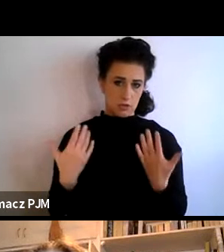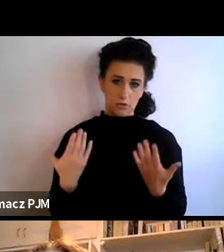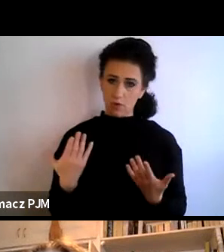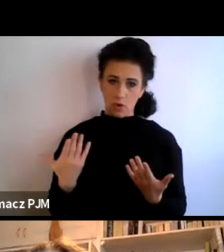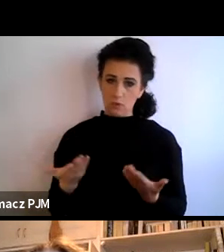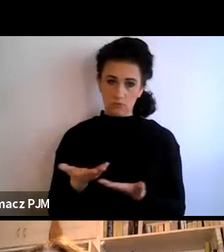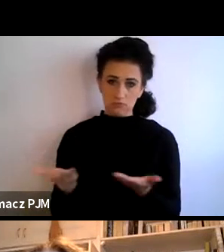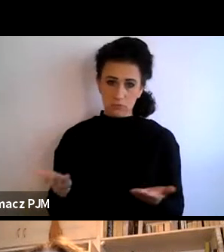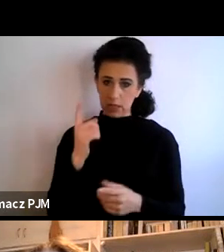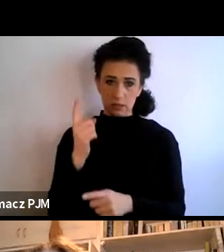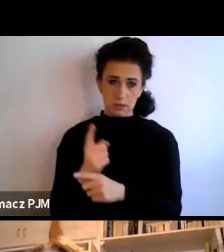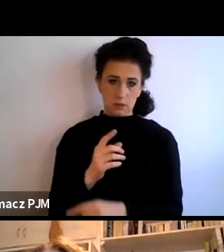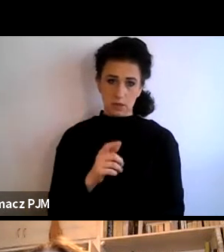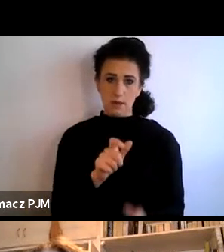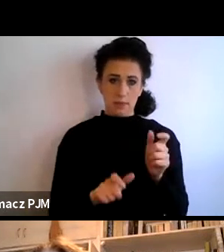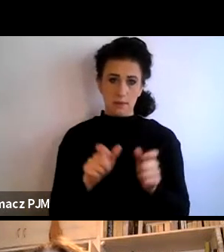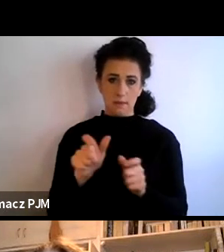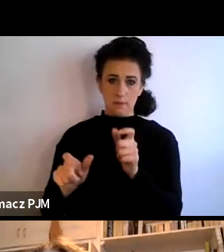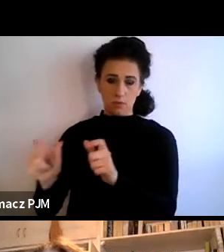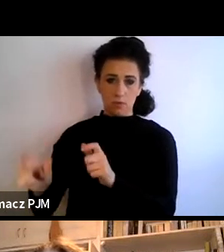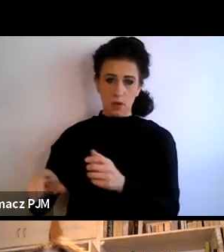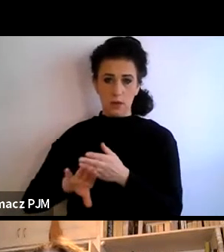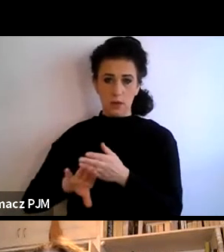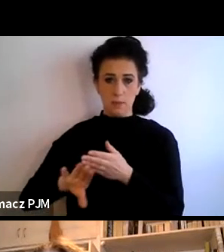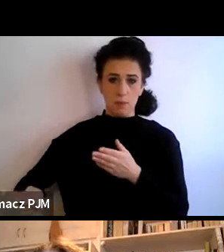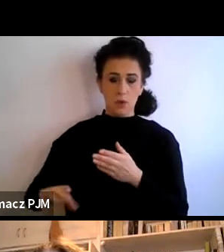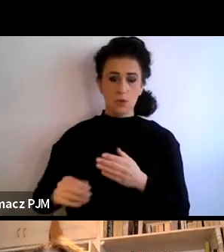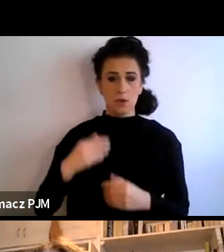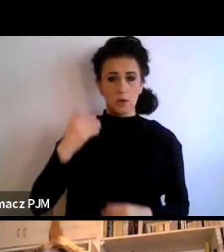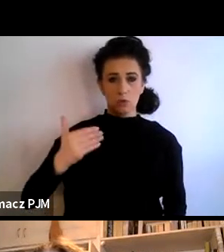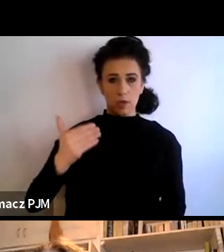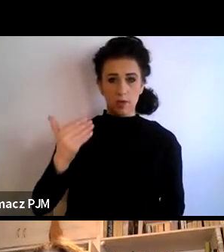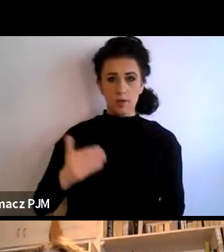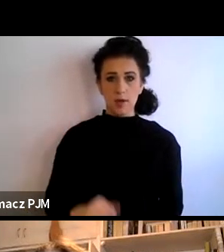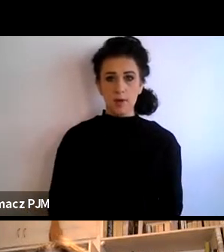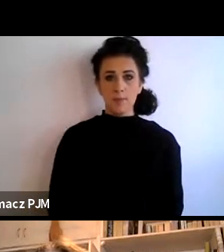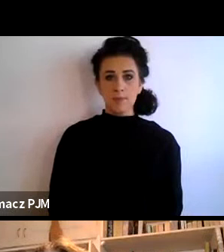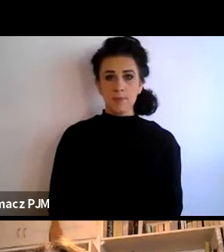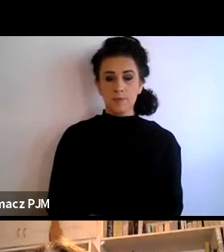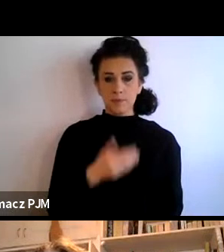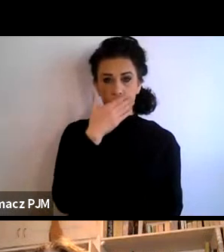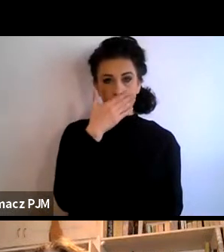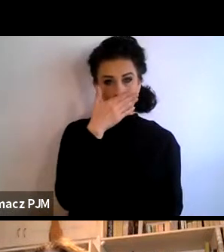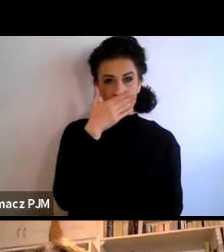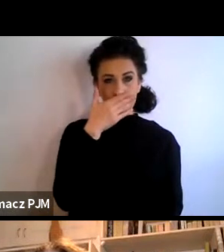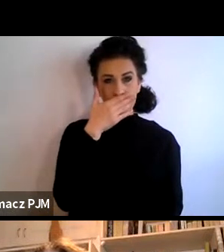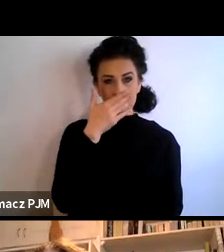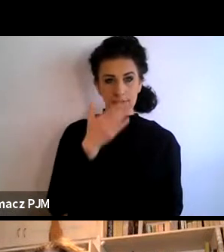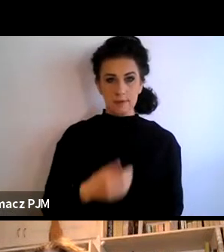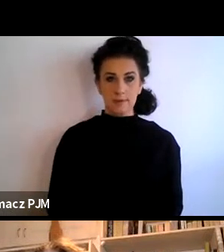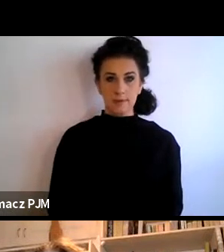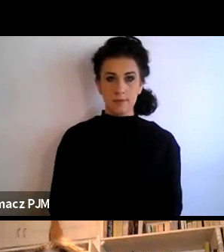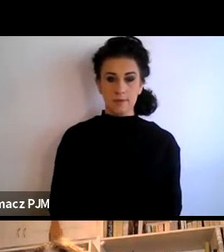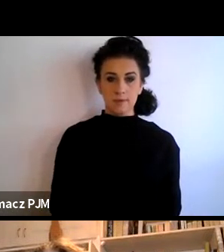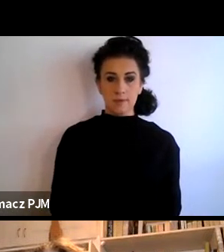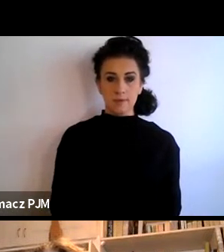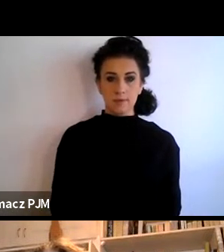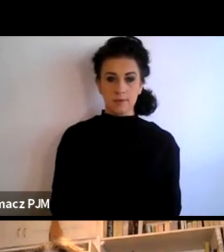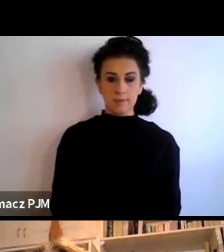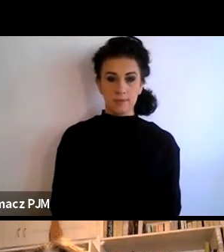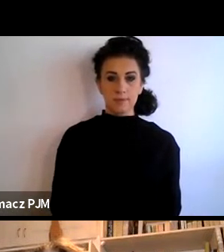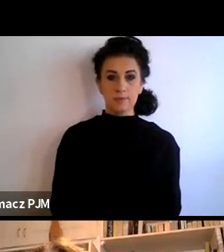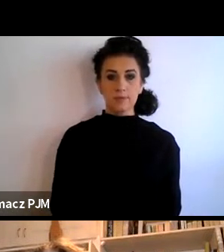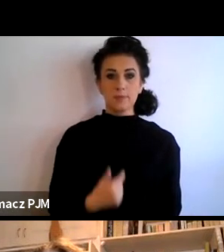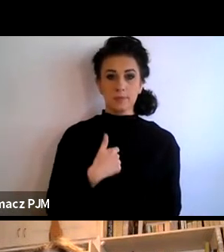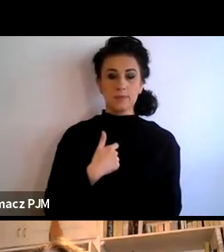tych spotkań poza uczelnią. Natomiast ja muszę przyznać, że mi to w pewnym momencie bardzo